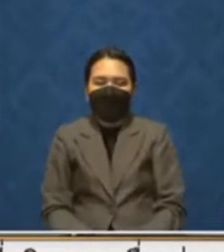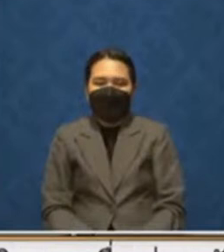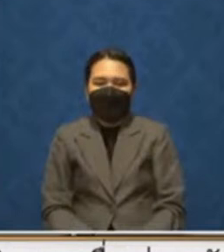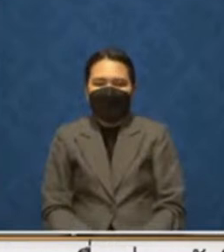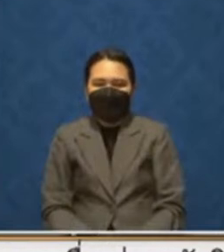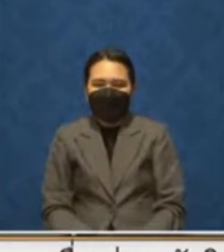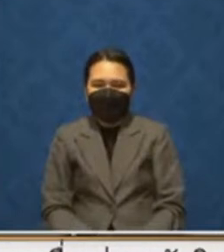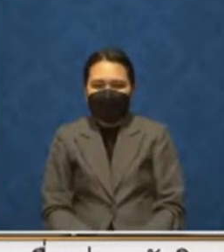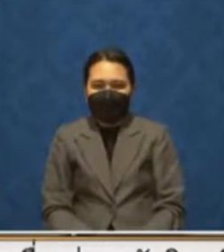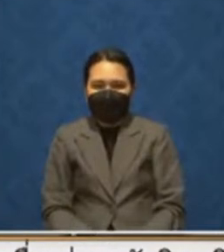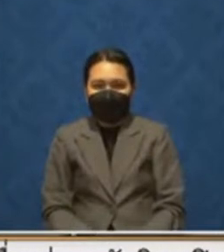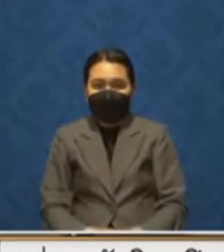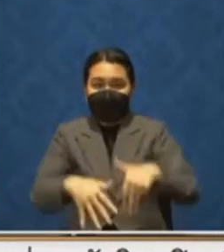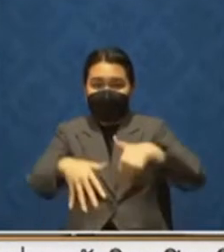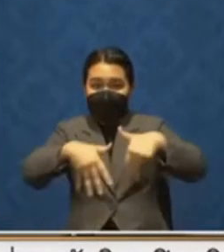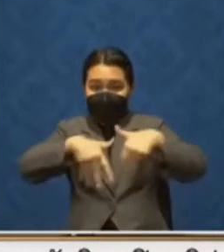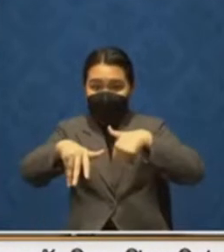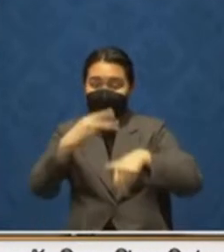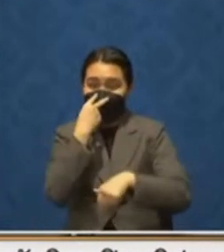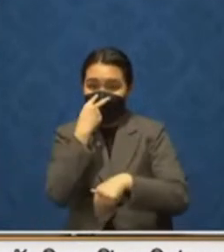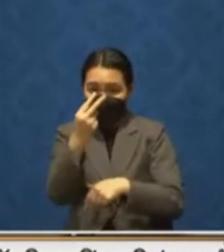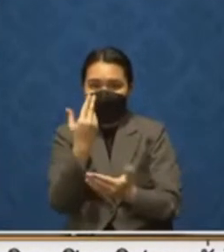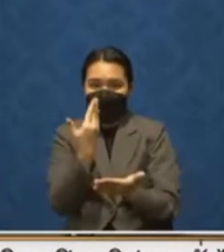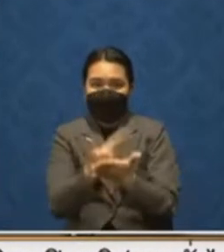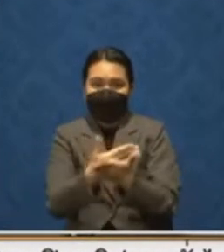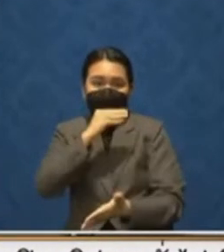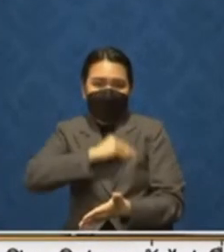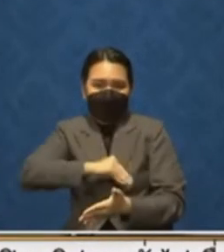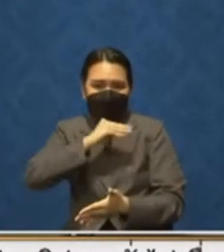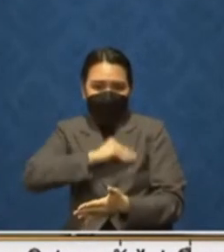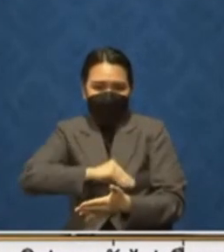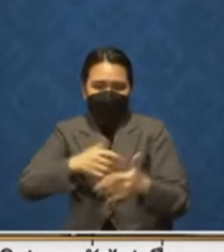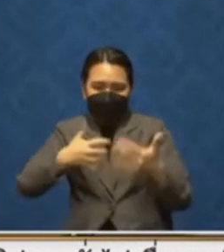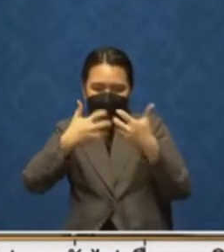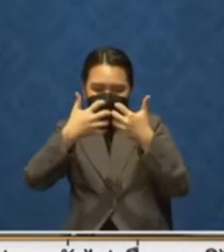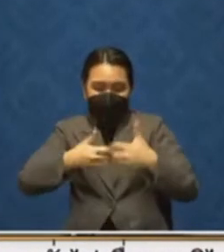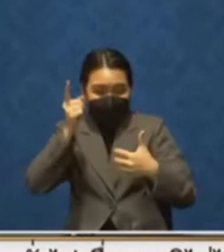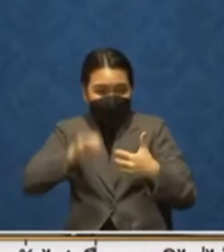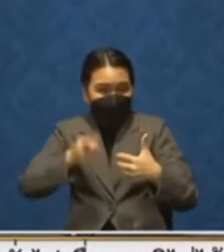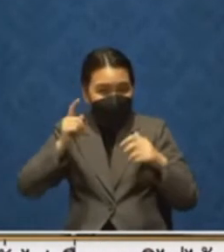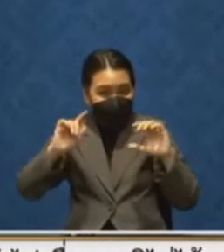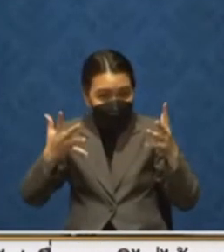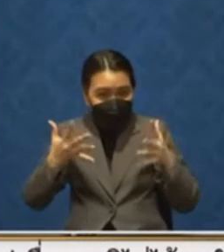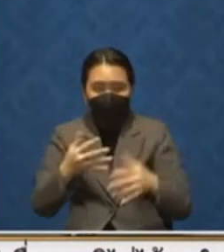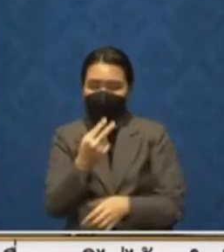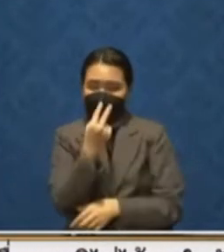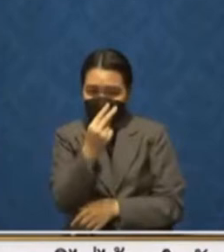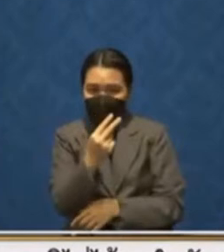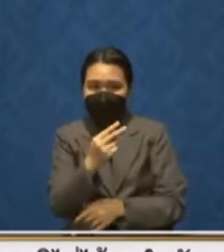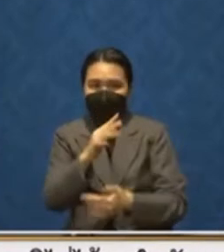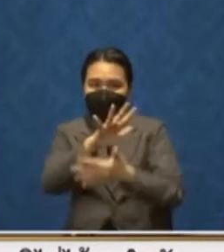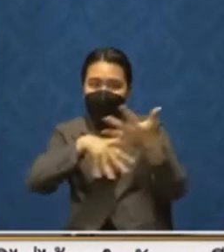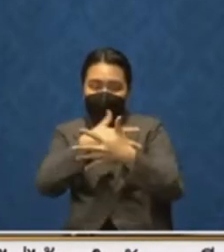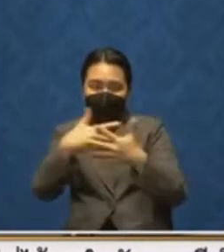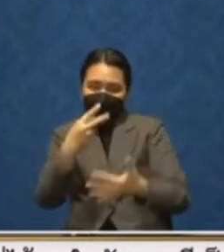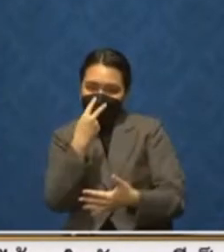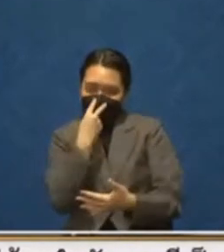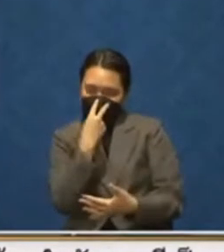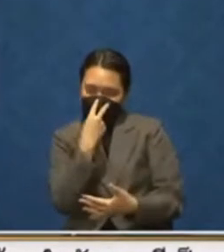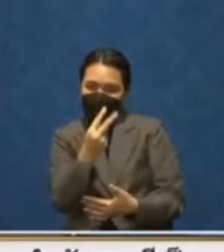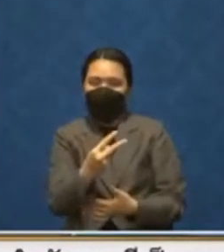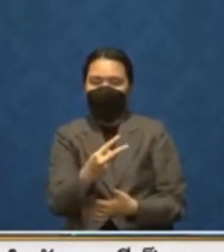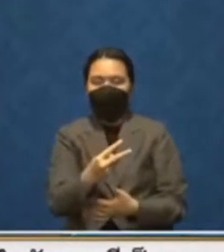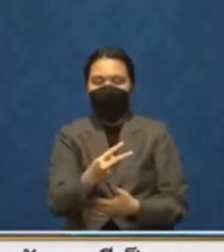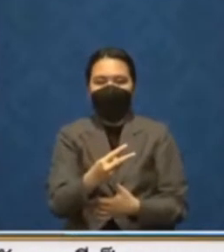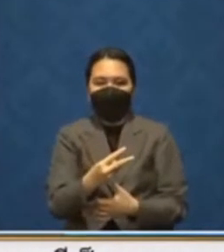ที่รอดูได้ครับกำไรจัดการกลั่นทิพย์โอ้โหสะใจมากกว่าดีตารางนี้มันหลุดออกมาเทวดาฟ้า